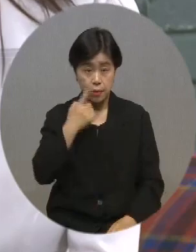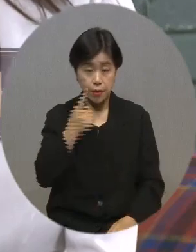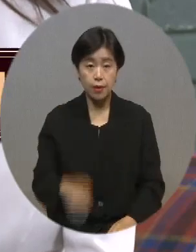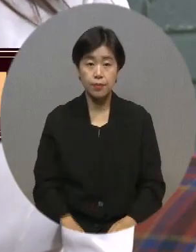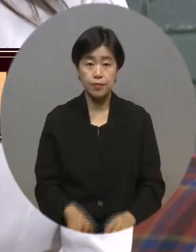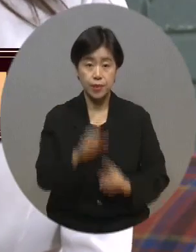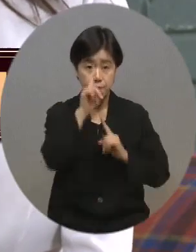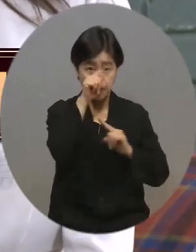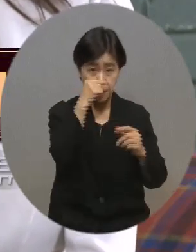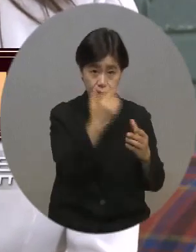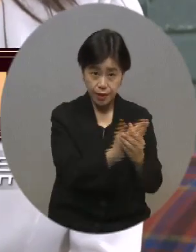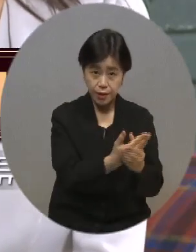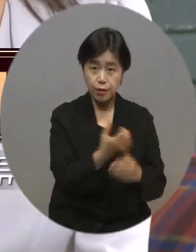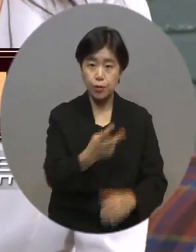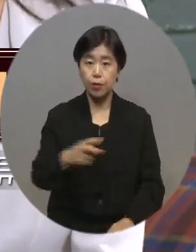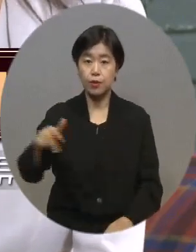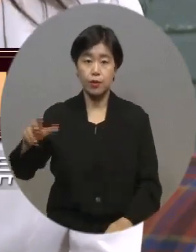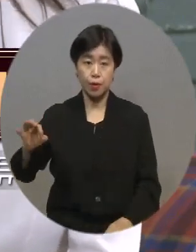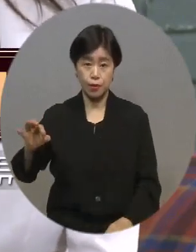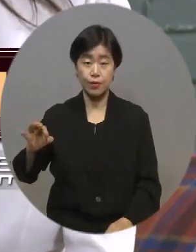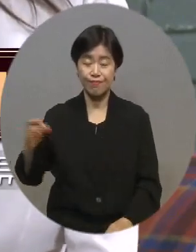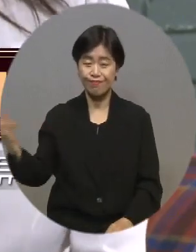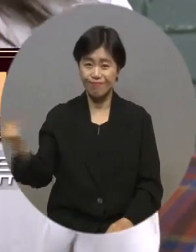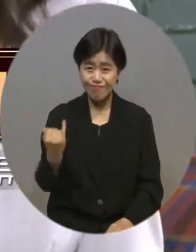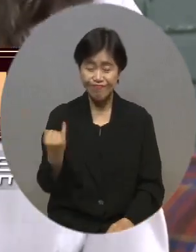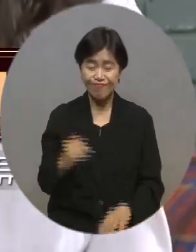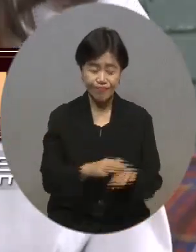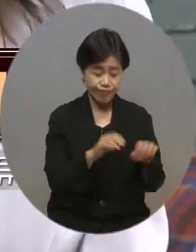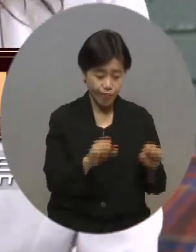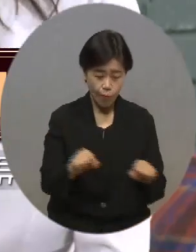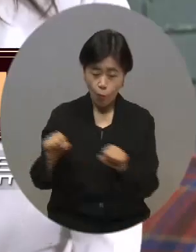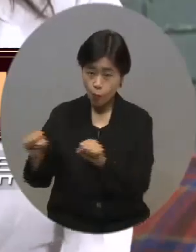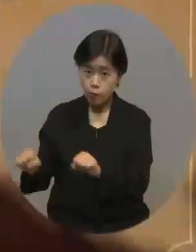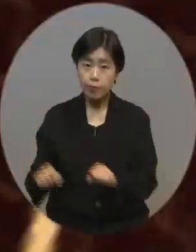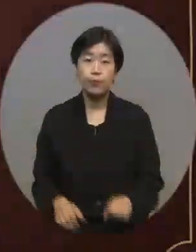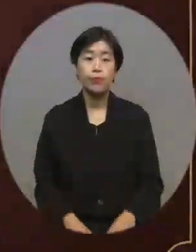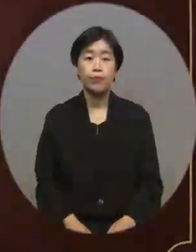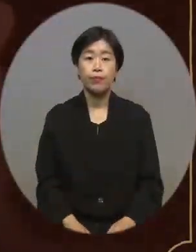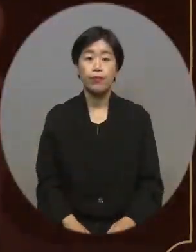이충근 박사님 나와주셨고요. 정은아 씨도 함께 하셨습니다. 어서 오세요. 네.